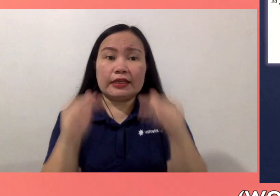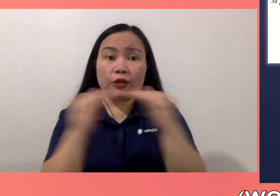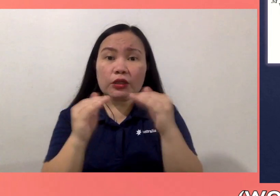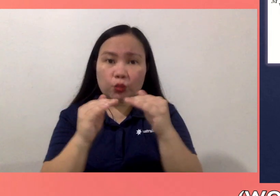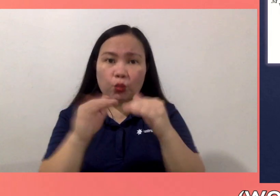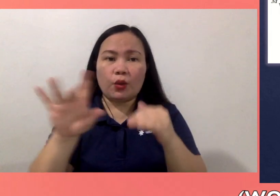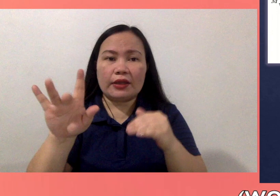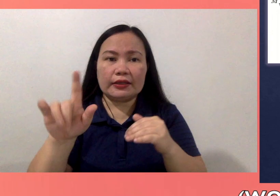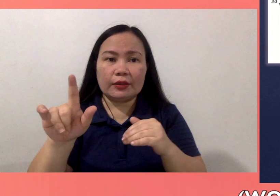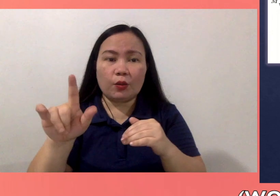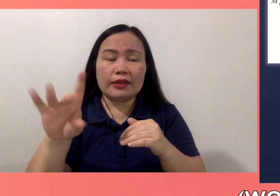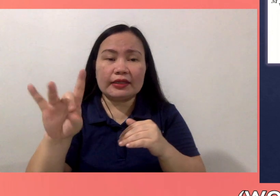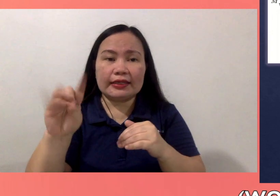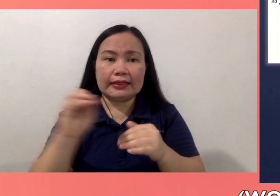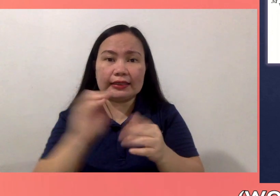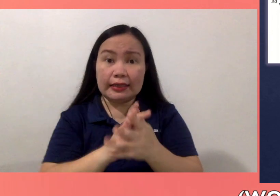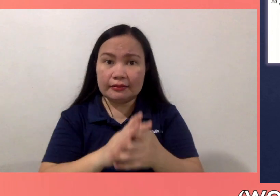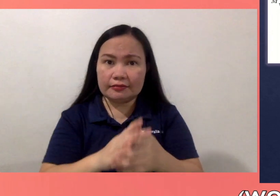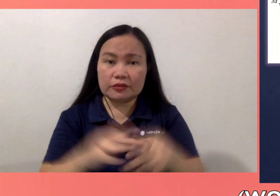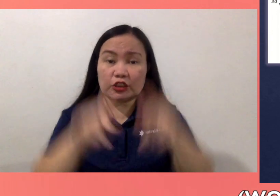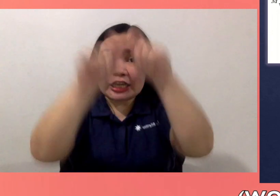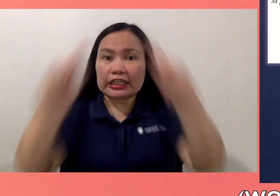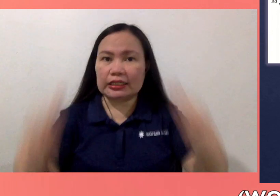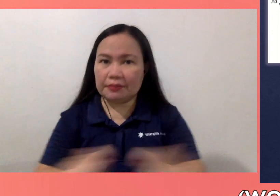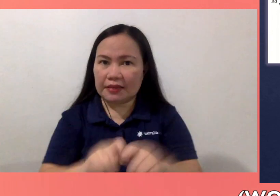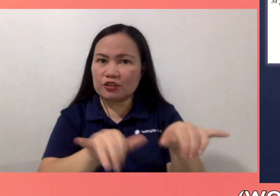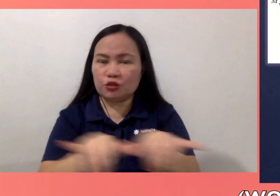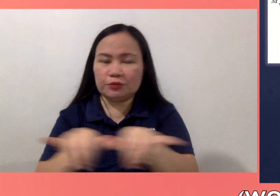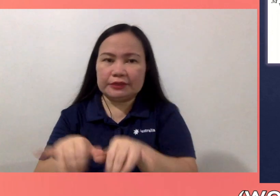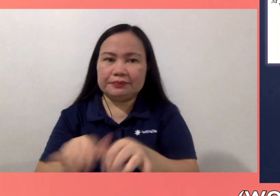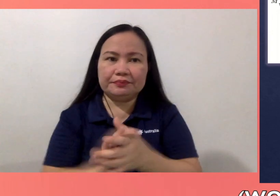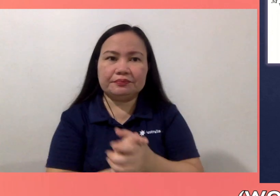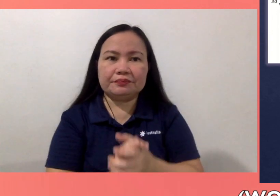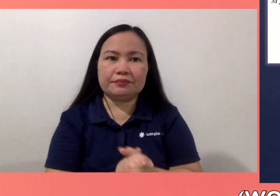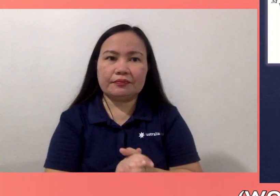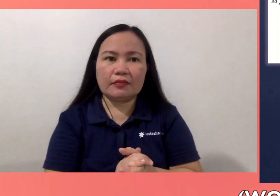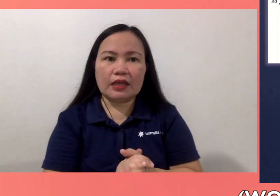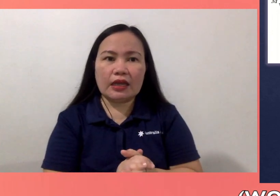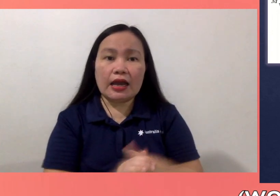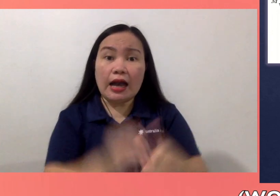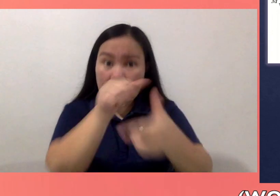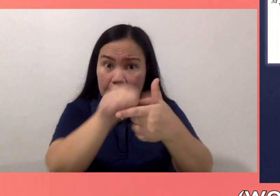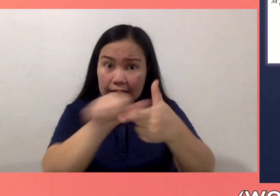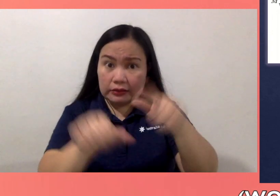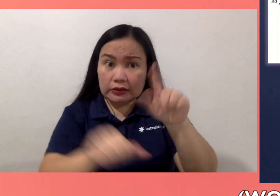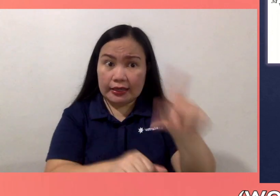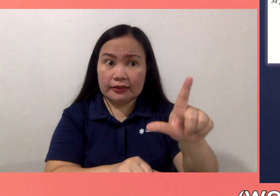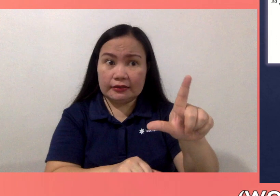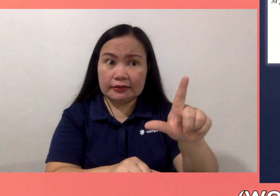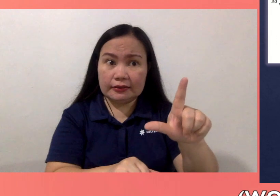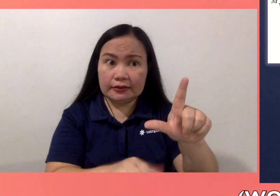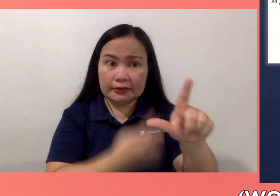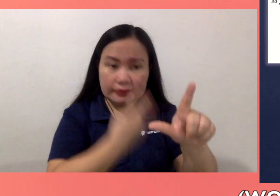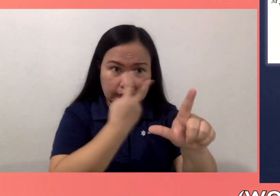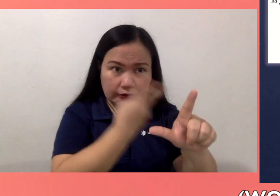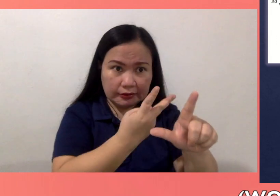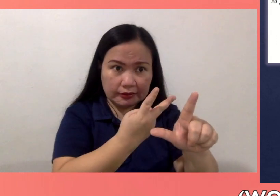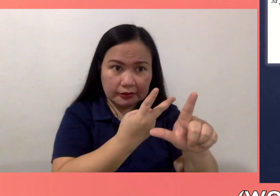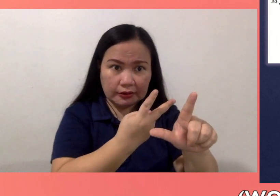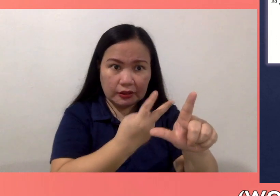to 180. So, 114. So, si angle L natin, since,